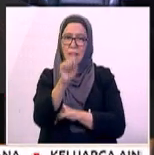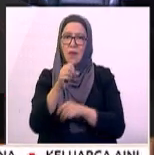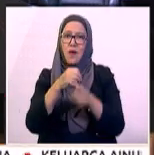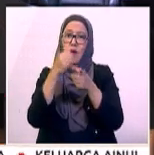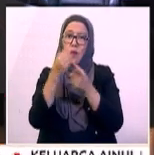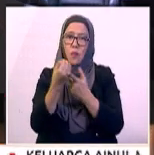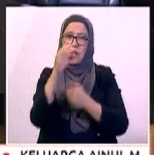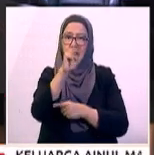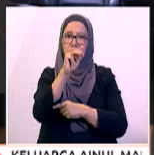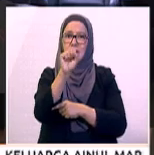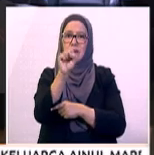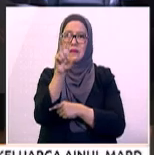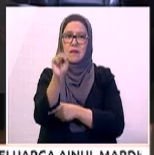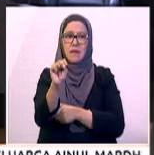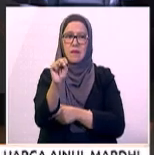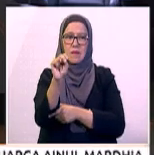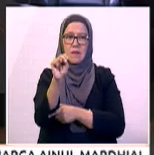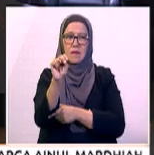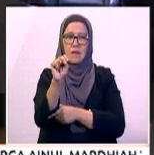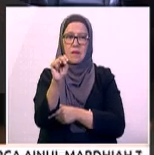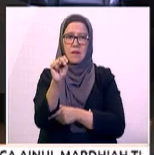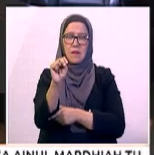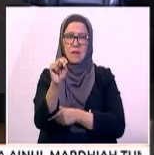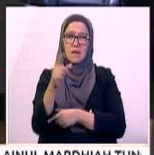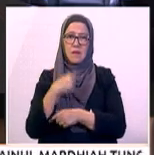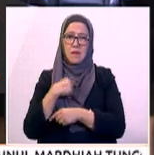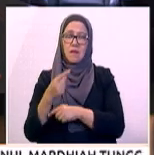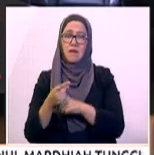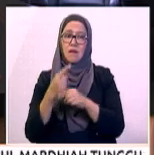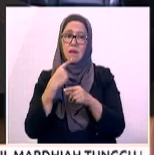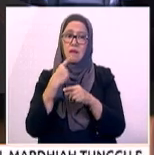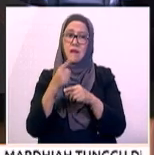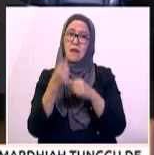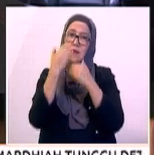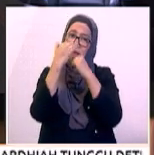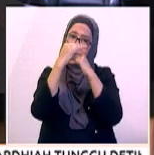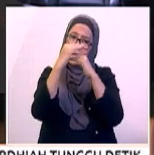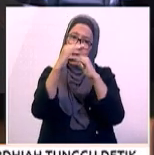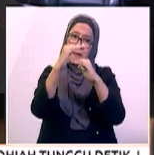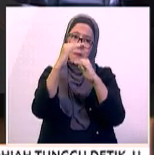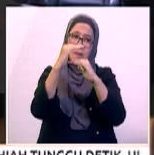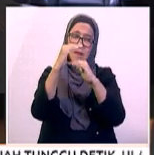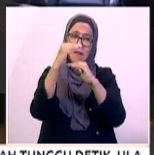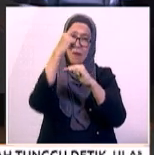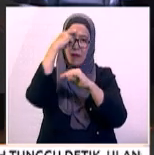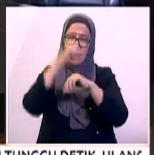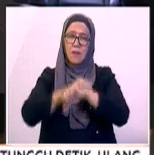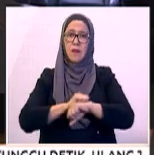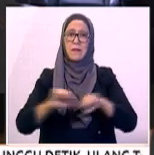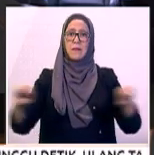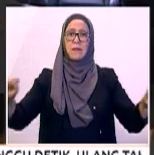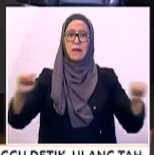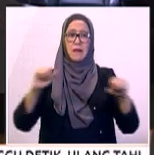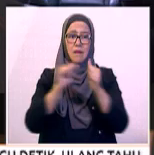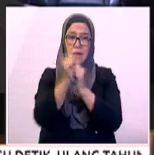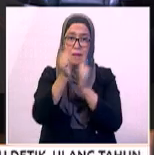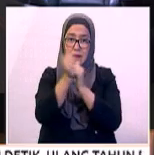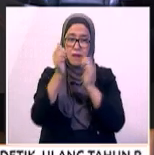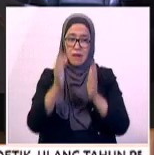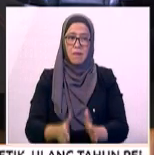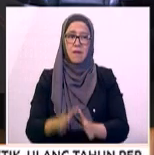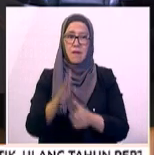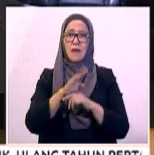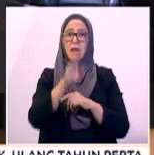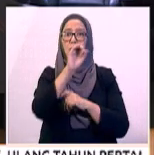Negara. Dengan Majlis Sukan Negara, meeting JKK dan JKP kita terhad untuk persediaan atlet bootcamp dan